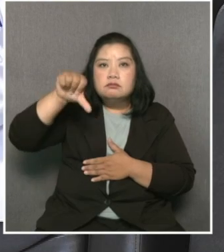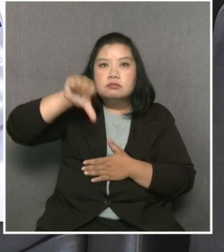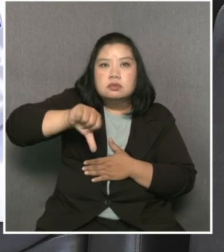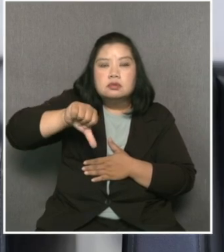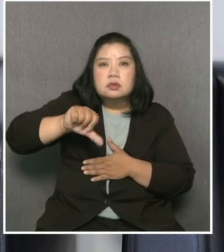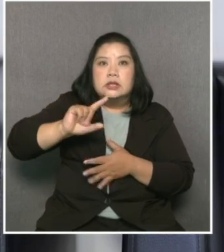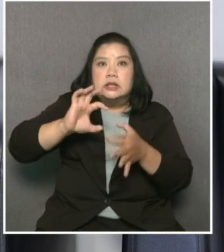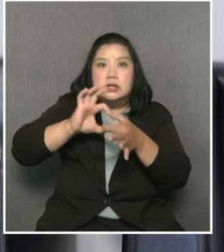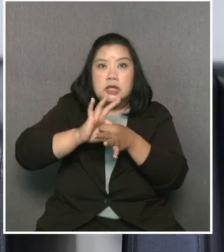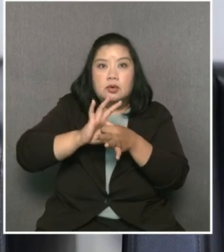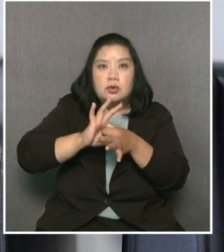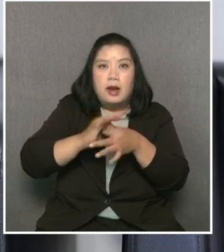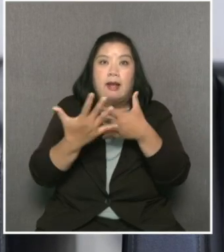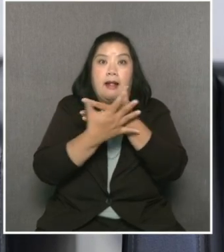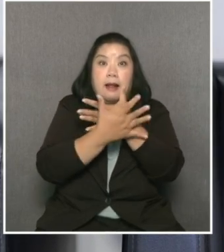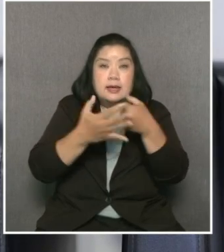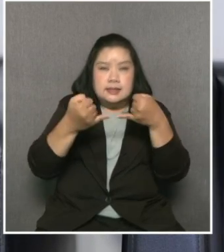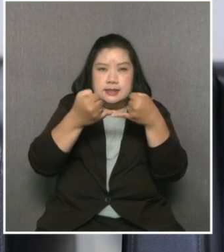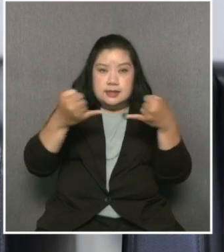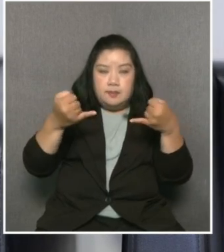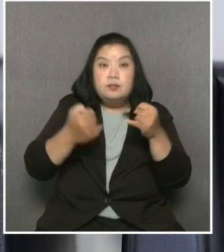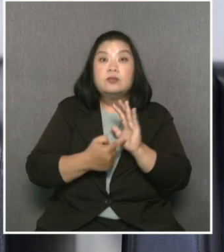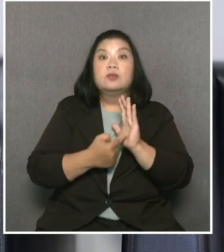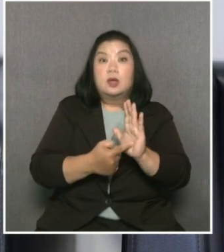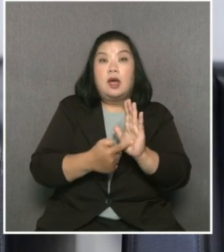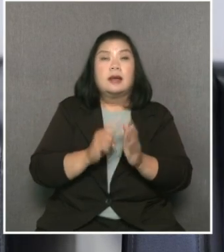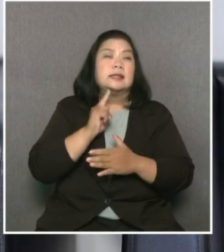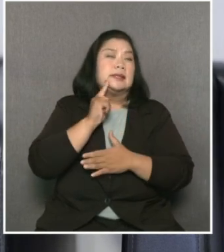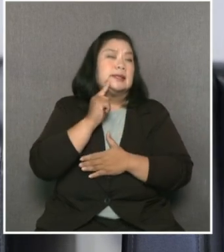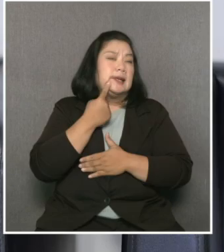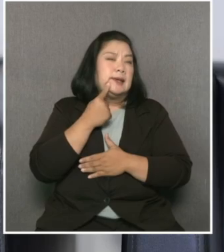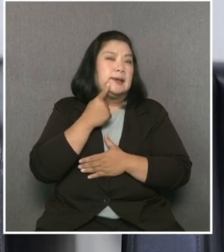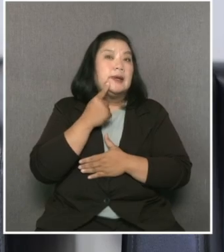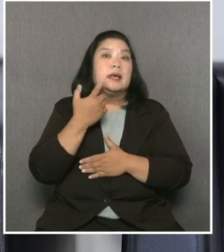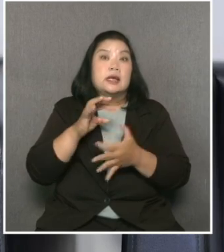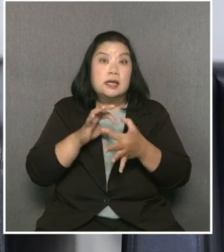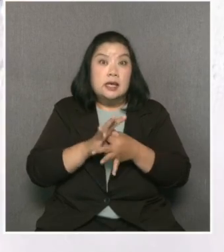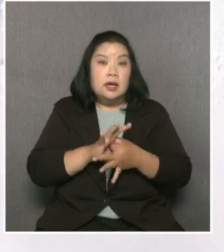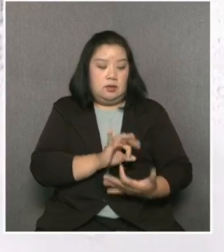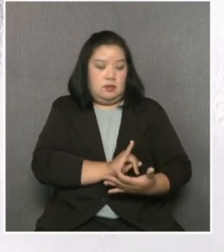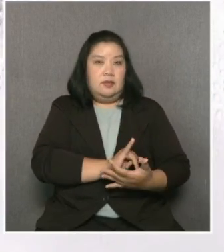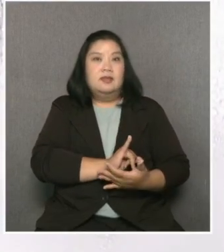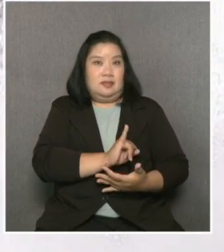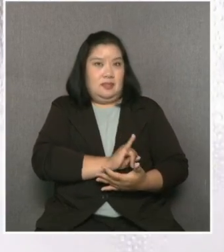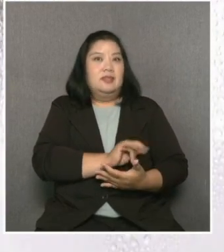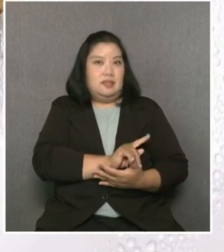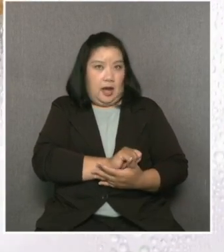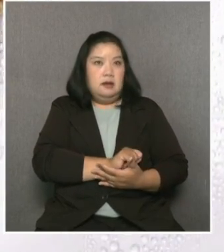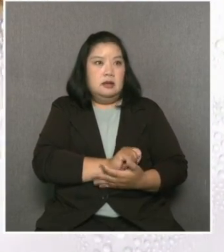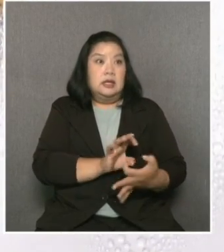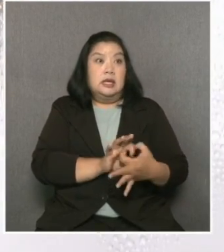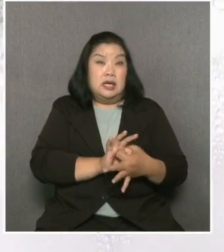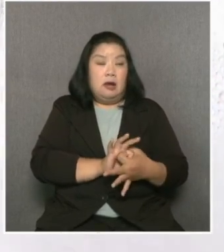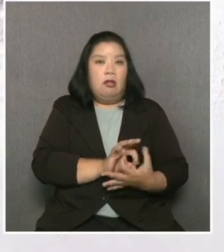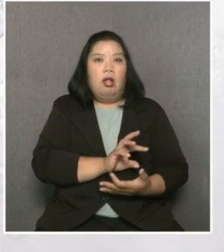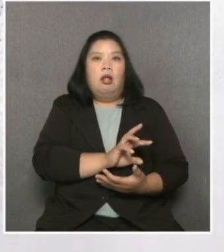ส้นเลือดยกตัวอย่างเช่นถ้าเป็นอาหารเค็มก็จะไปทำลายเส้นเลือดที่ไปที่ไตนะคะทำให้เกิดภาวะไต